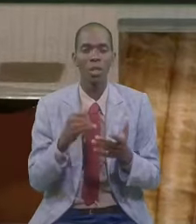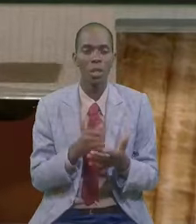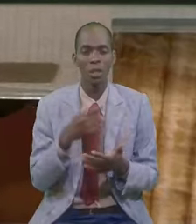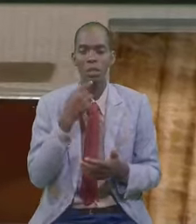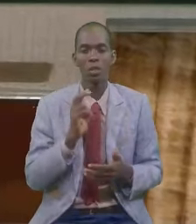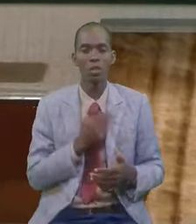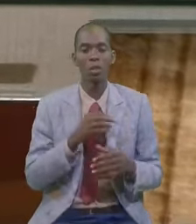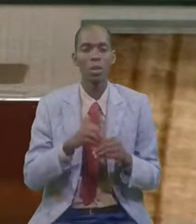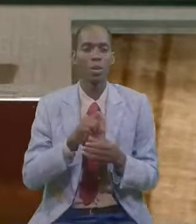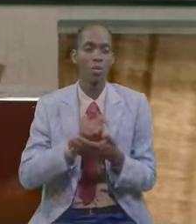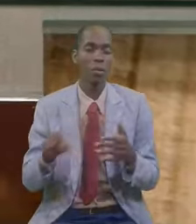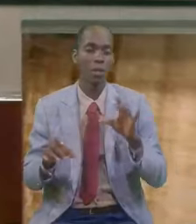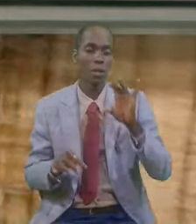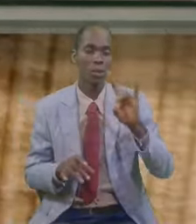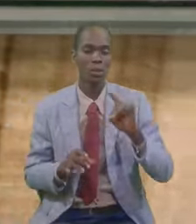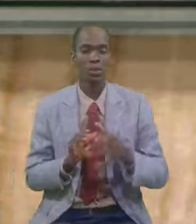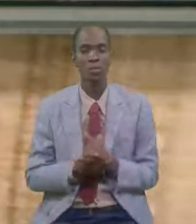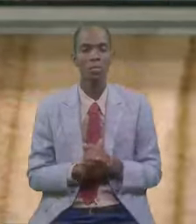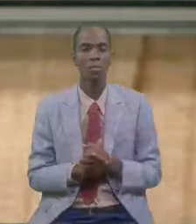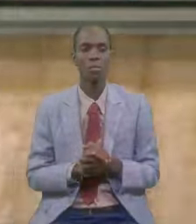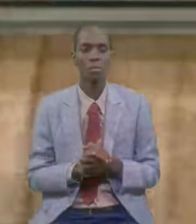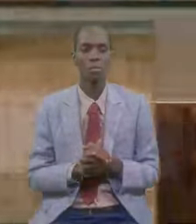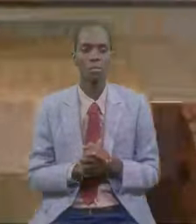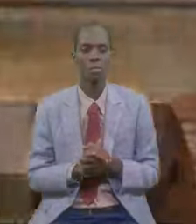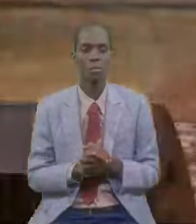Le verset 9 dit,